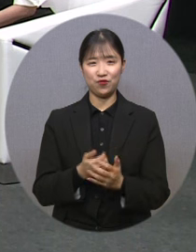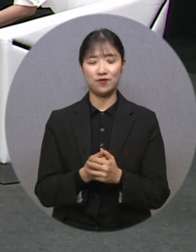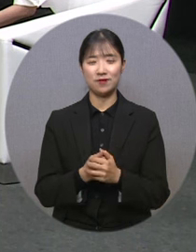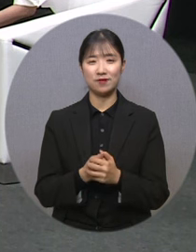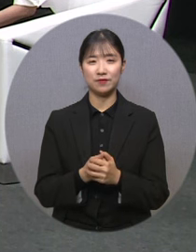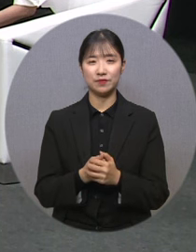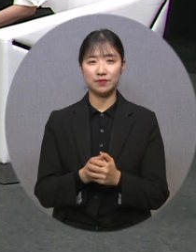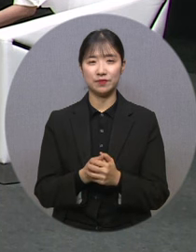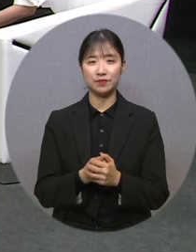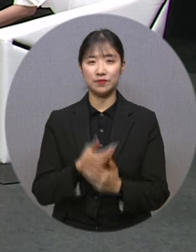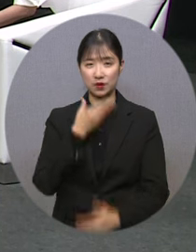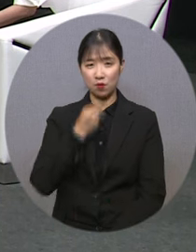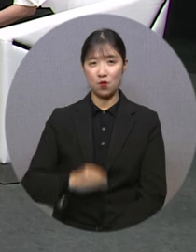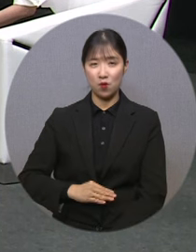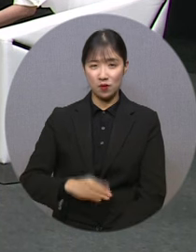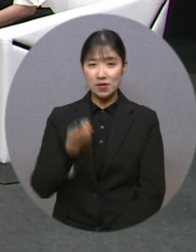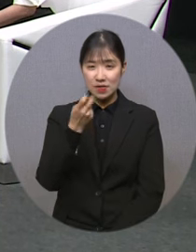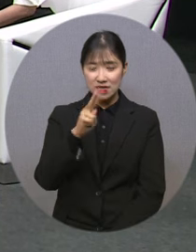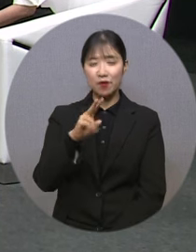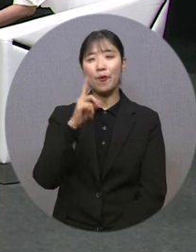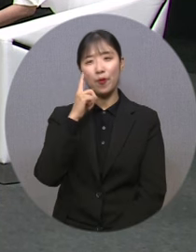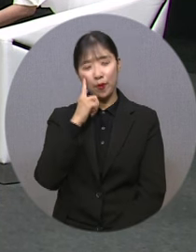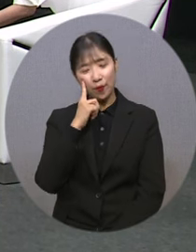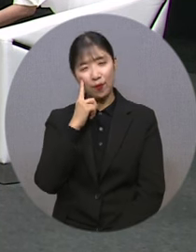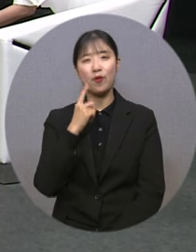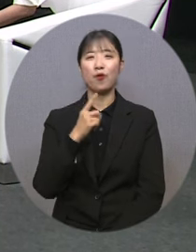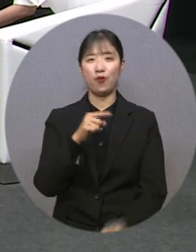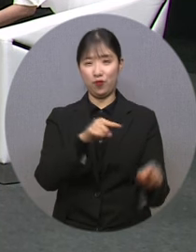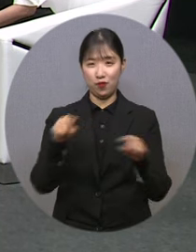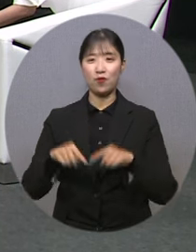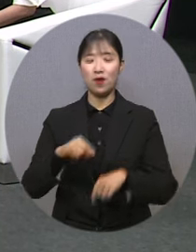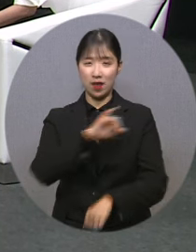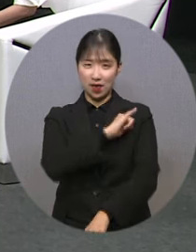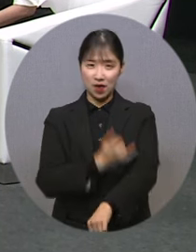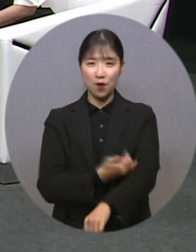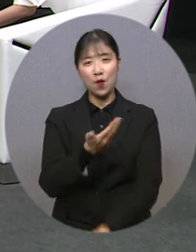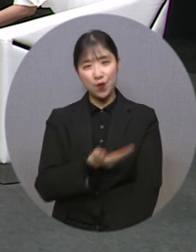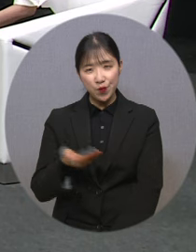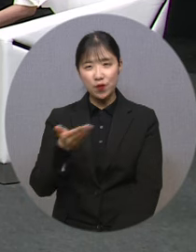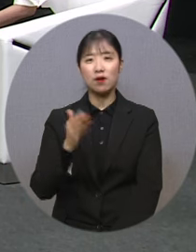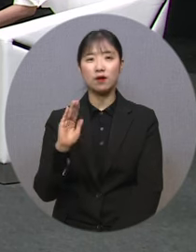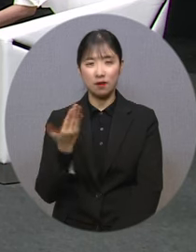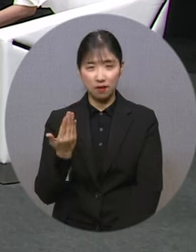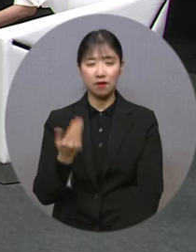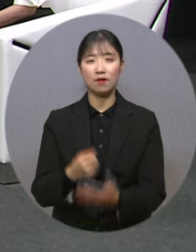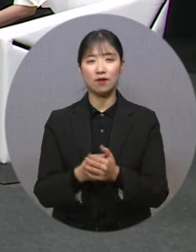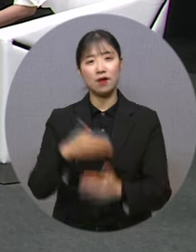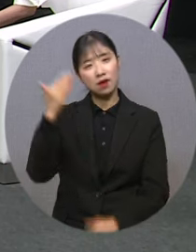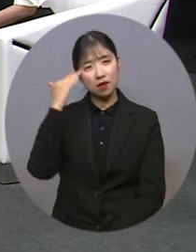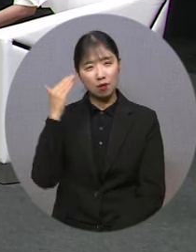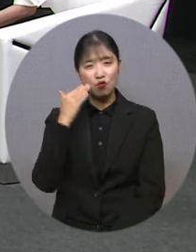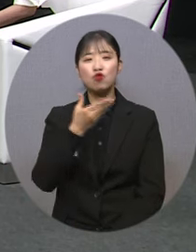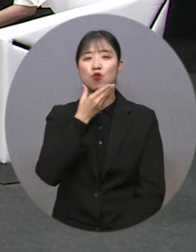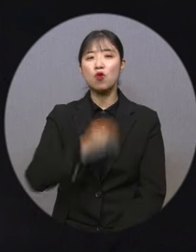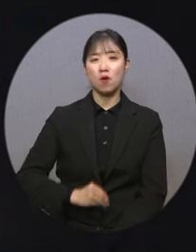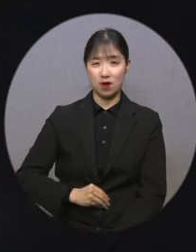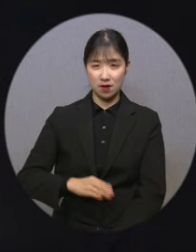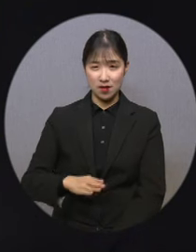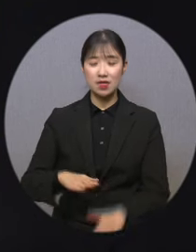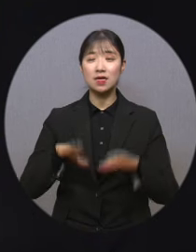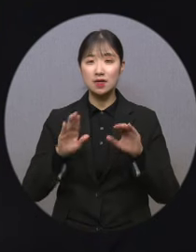2 복지 tv 를 통해서 많이 인권이 신장되고 무 대한민국 복지도 이제